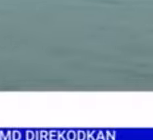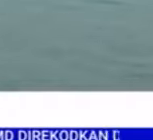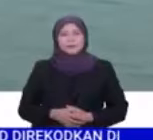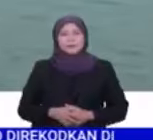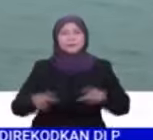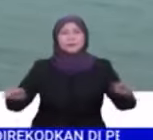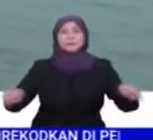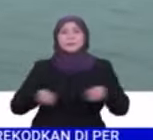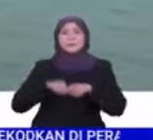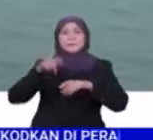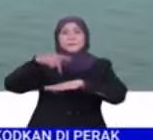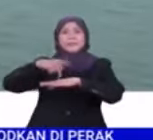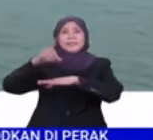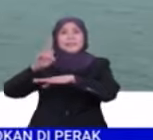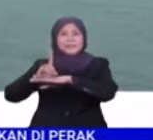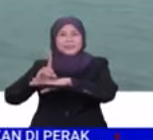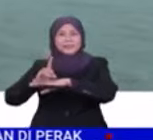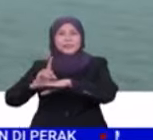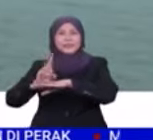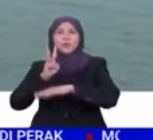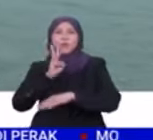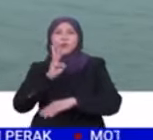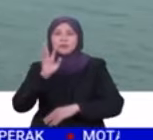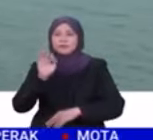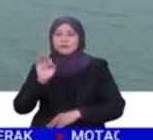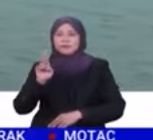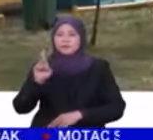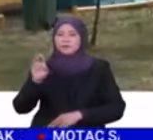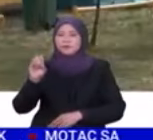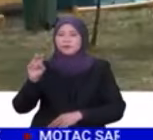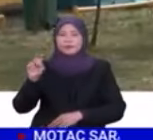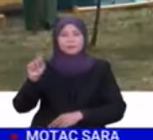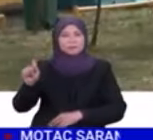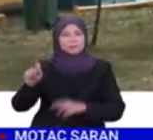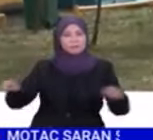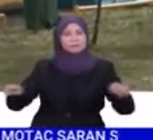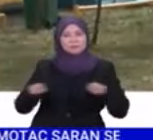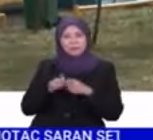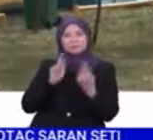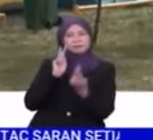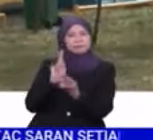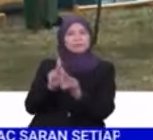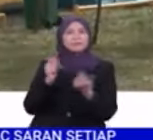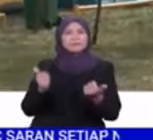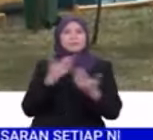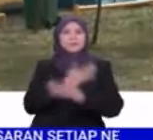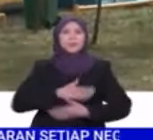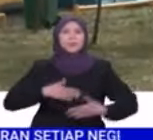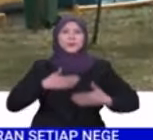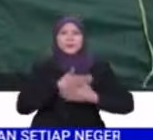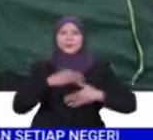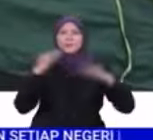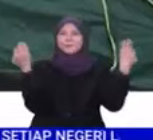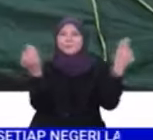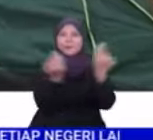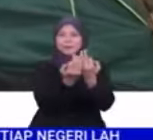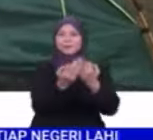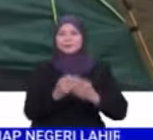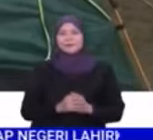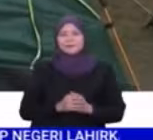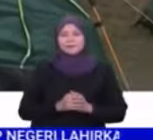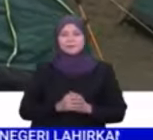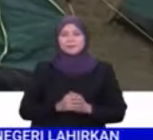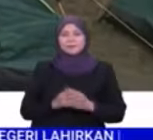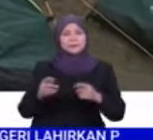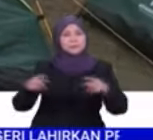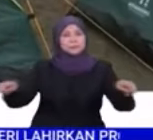Terletak di PD Waterfront, ia merupakan lokasi pilihan untuk beriadah bersama keluarga. Lokasinya